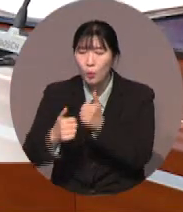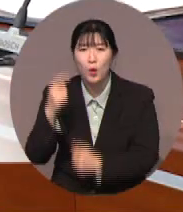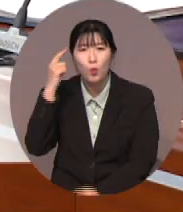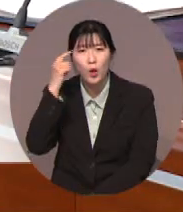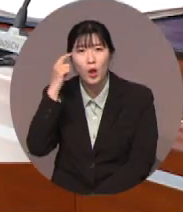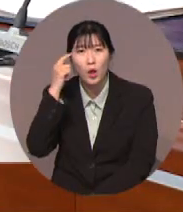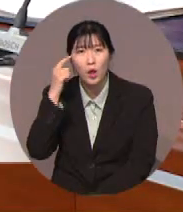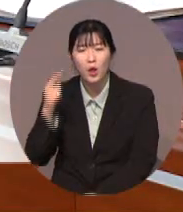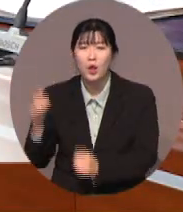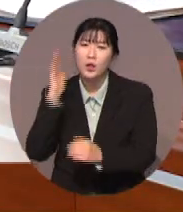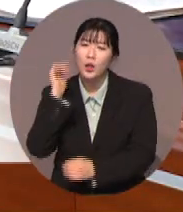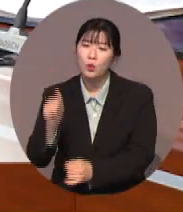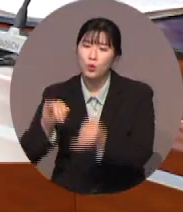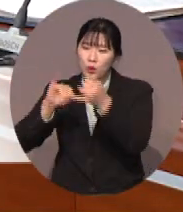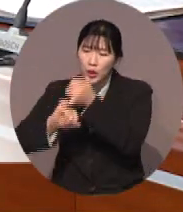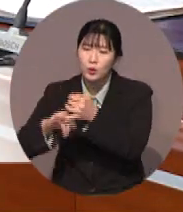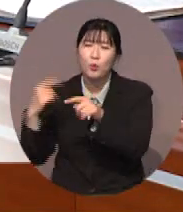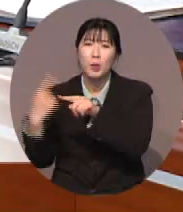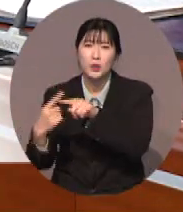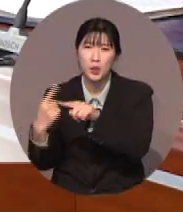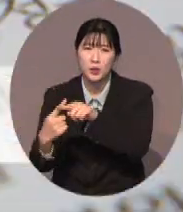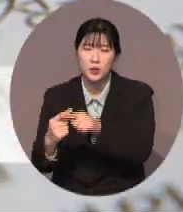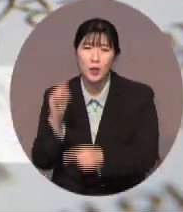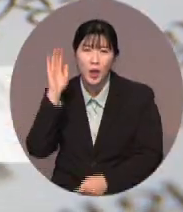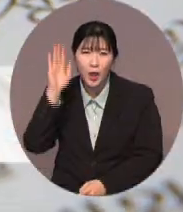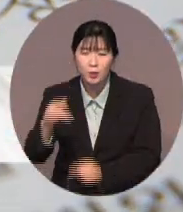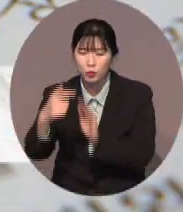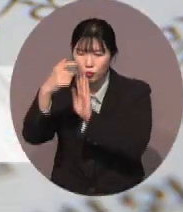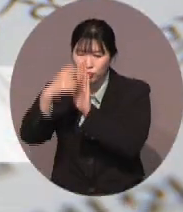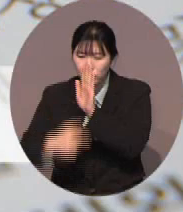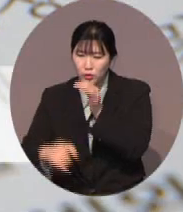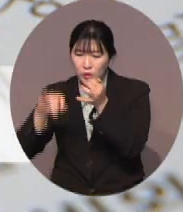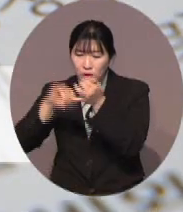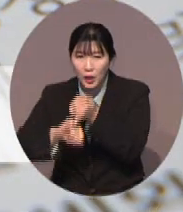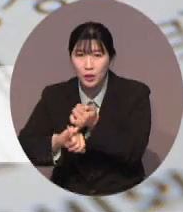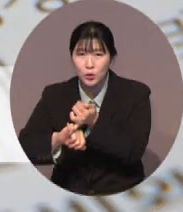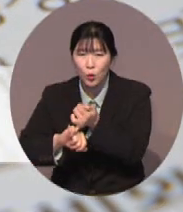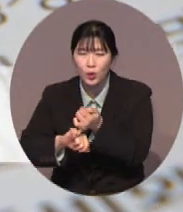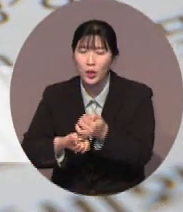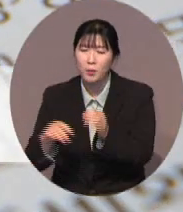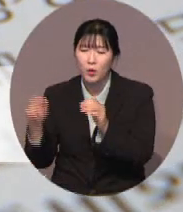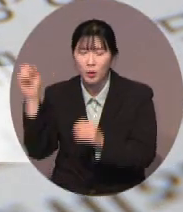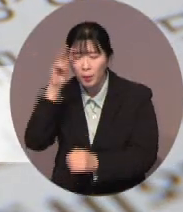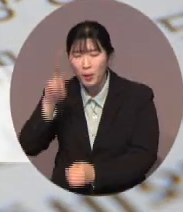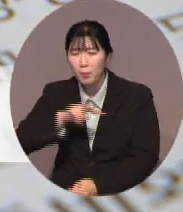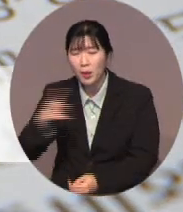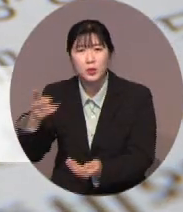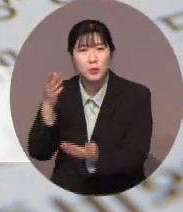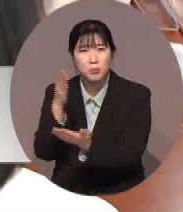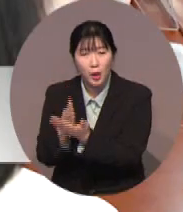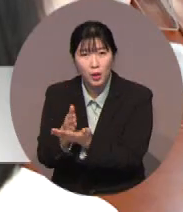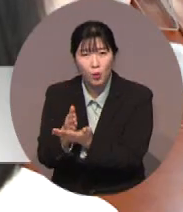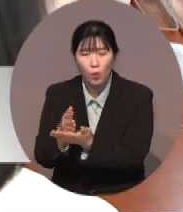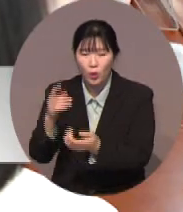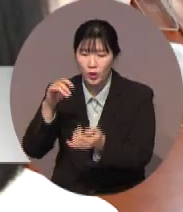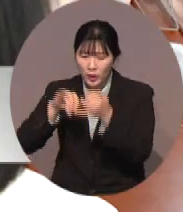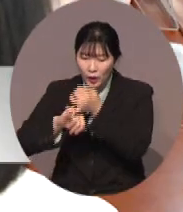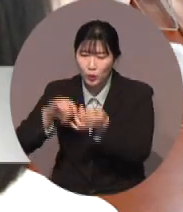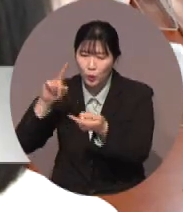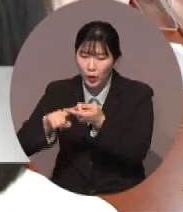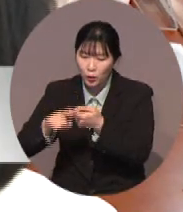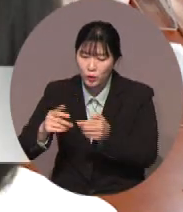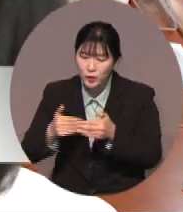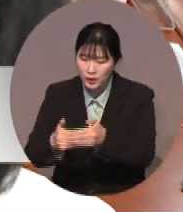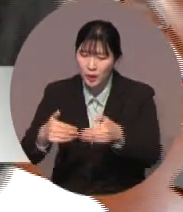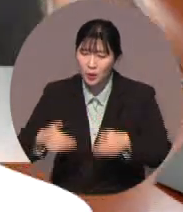공모로 진행하면 안 되는 것이었다며 앞으로도 대통령의 충남 7대 공약과 15대 정책과제가 공모로